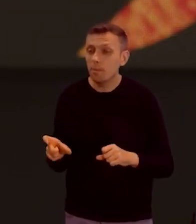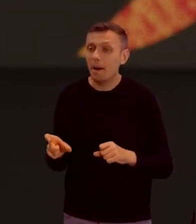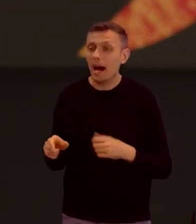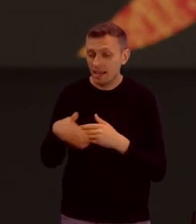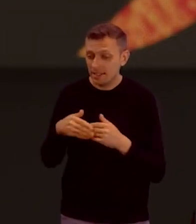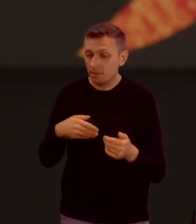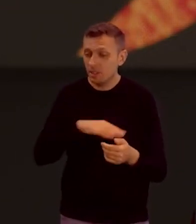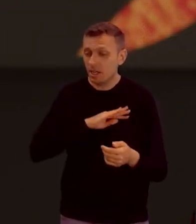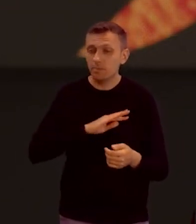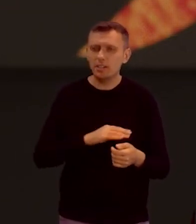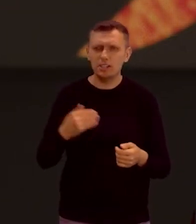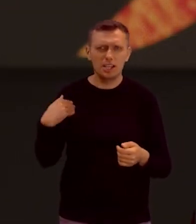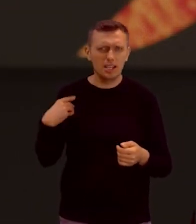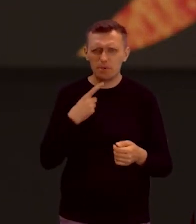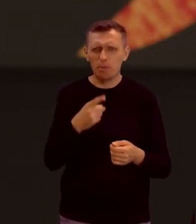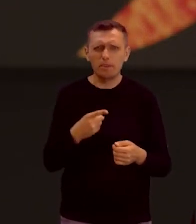biurze.